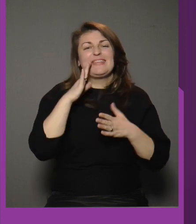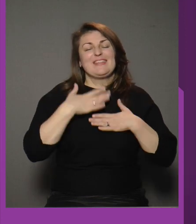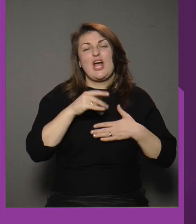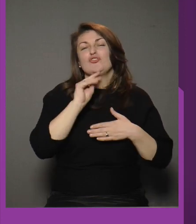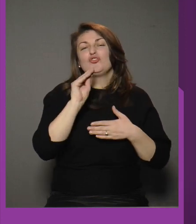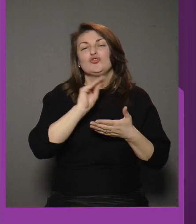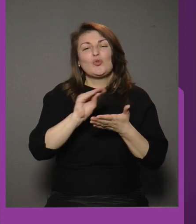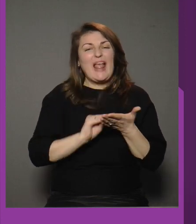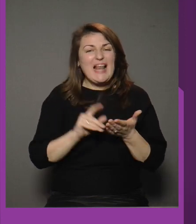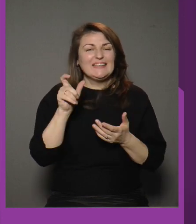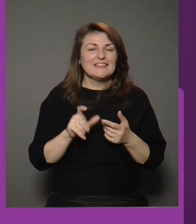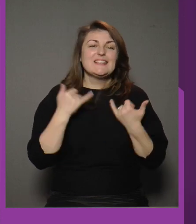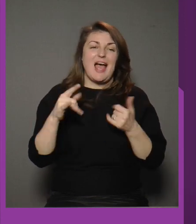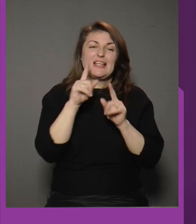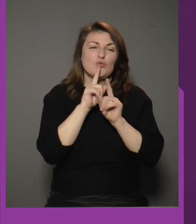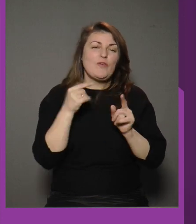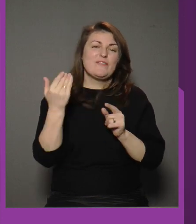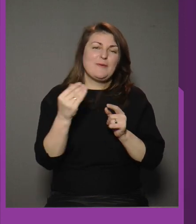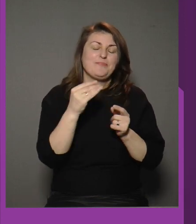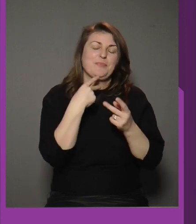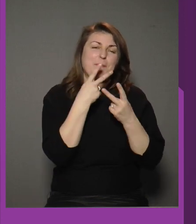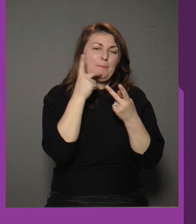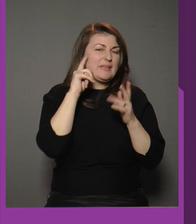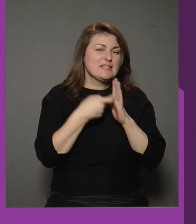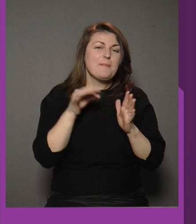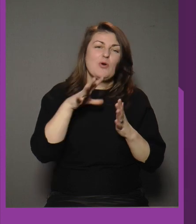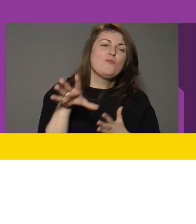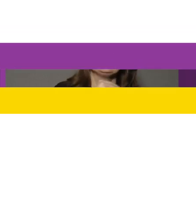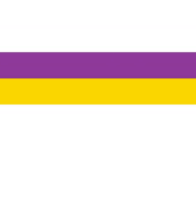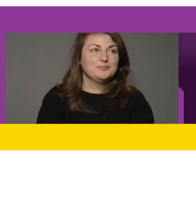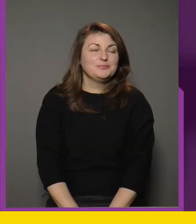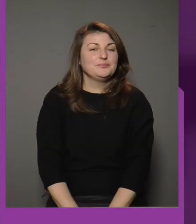І зараз ексклюзивно в її сюжеті ми дізнаємось про всі новини.